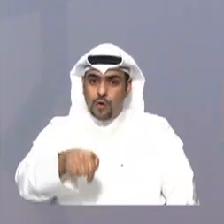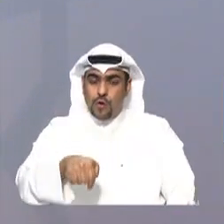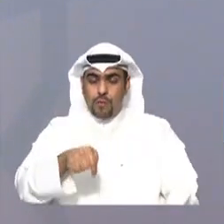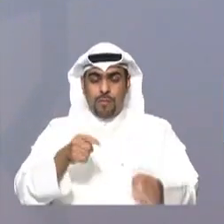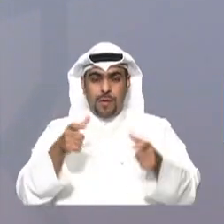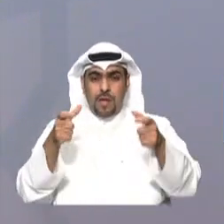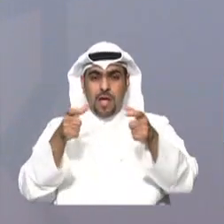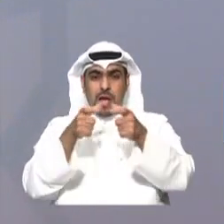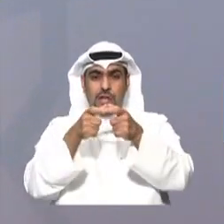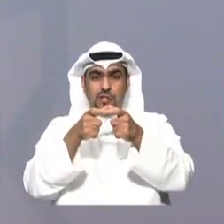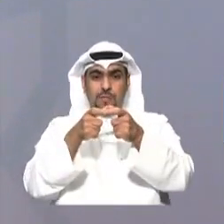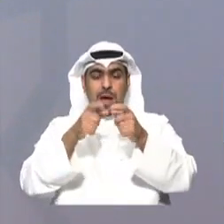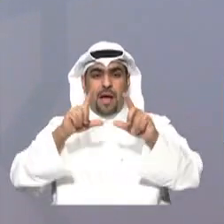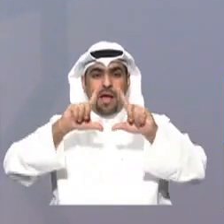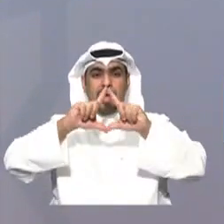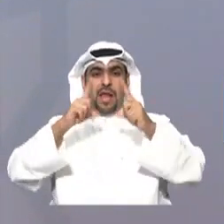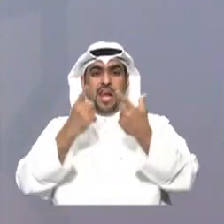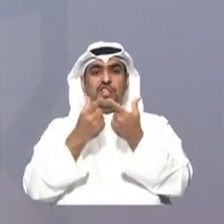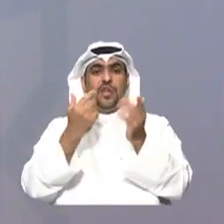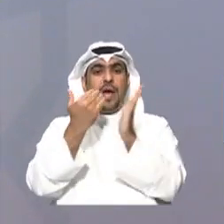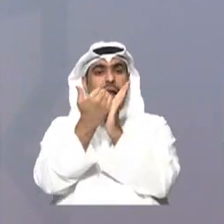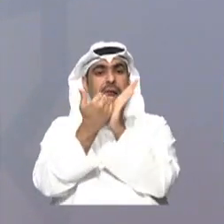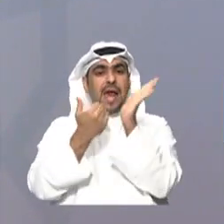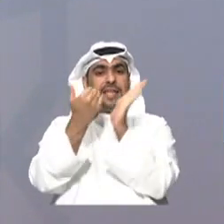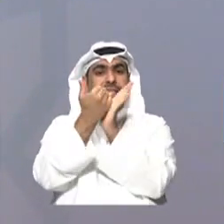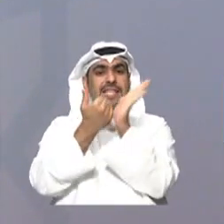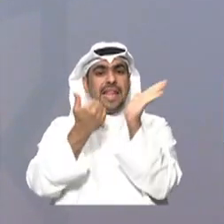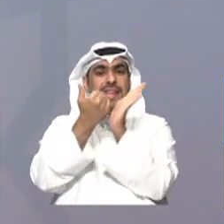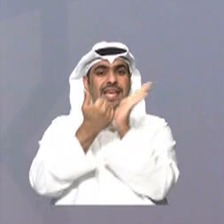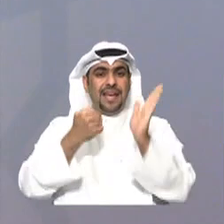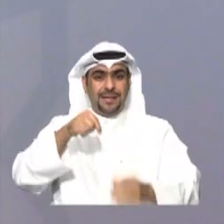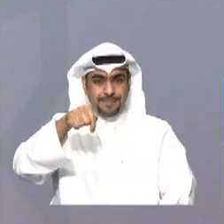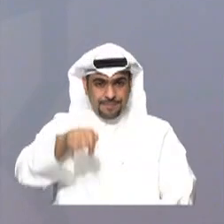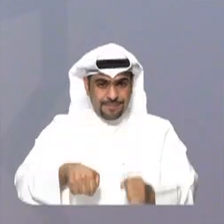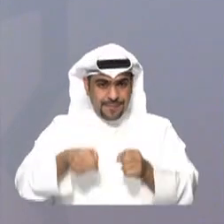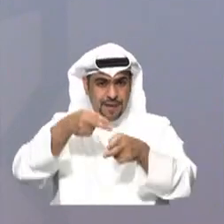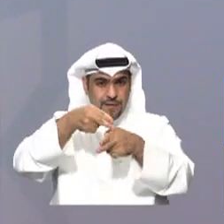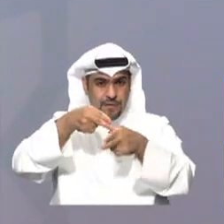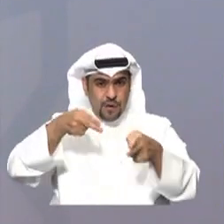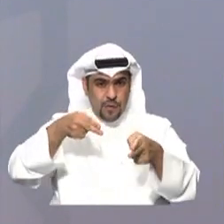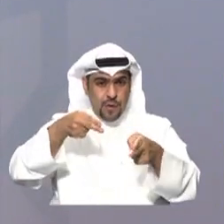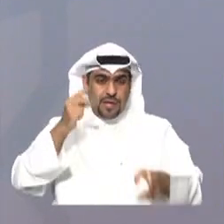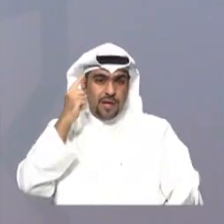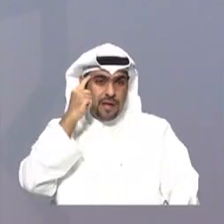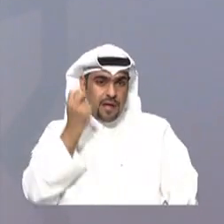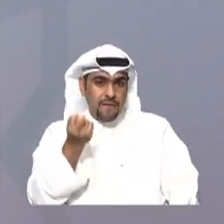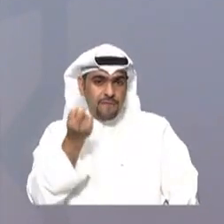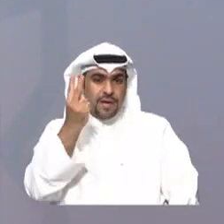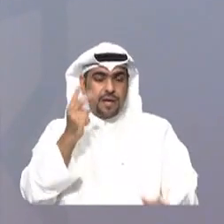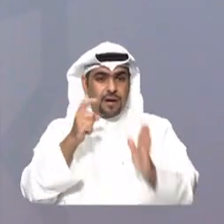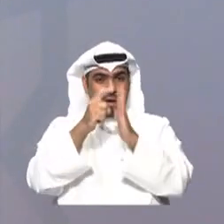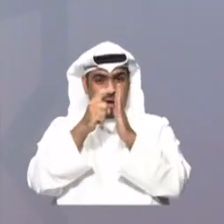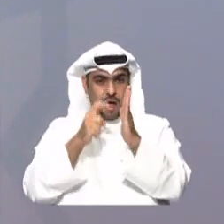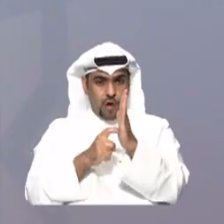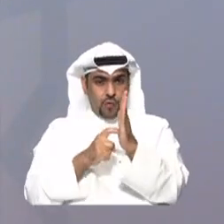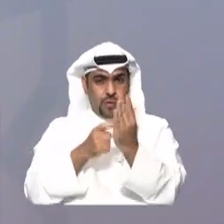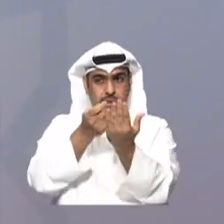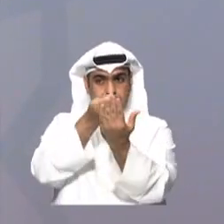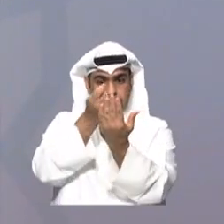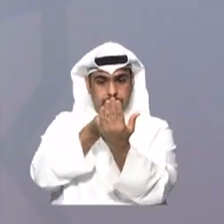تحسين بيئه الاستعمال وتم احاله الاقتراحات بقوانين اقتراح تخصيص